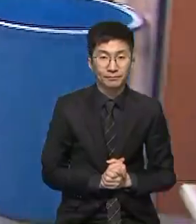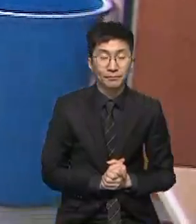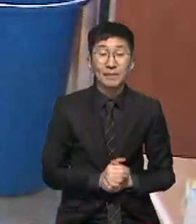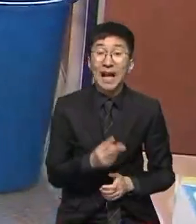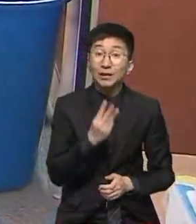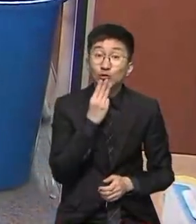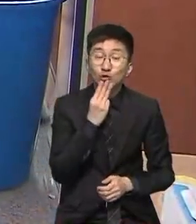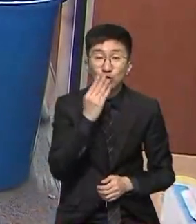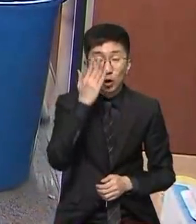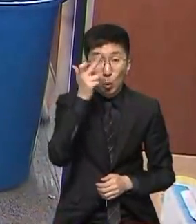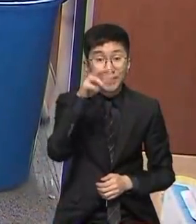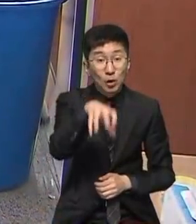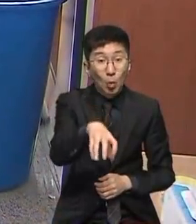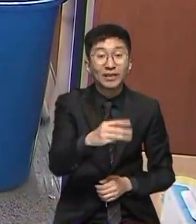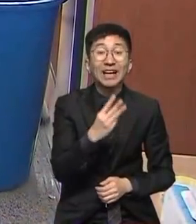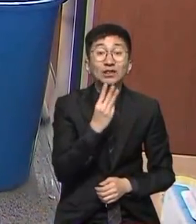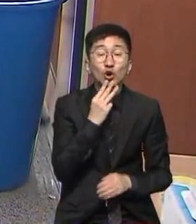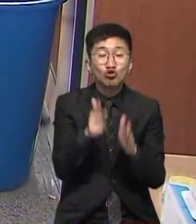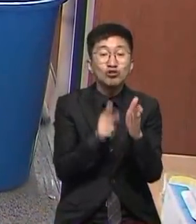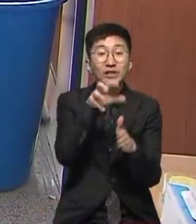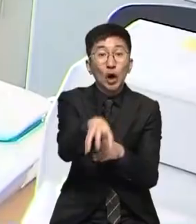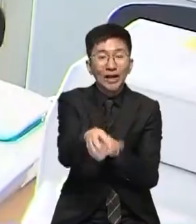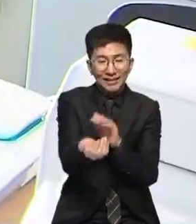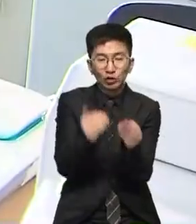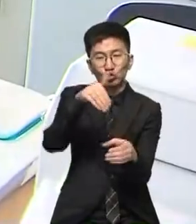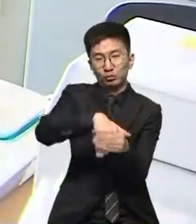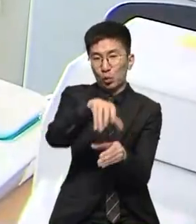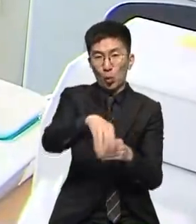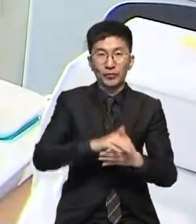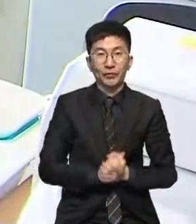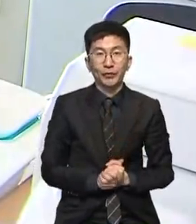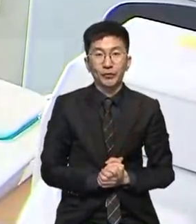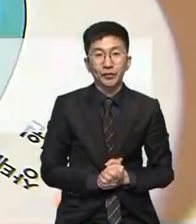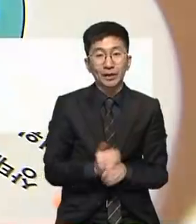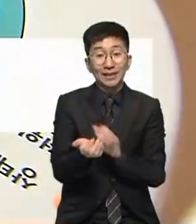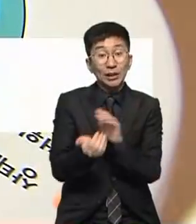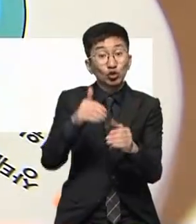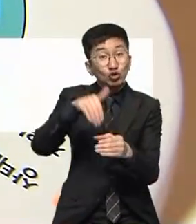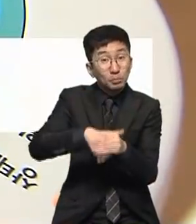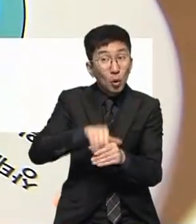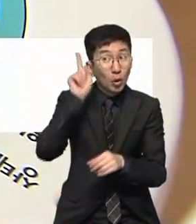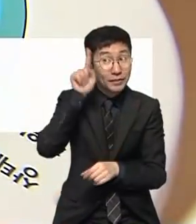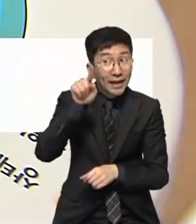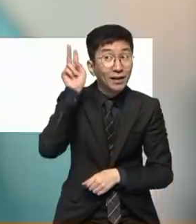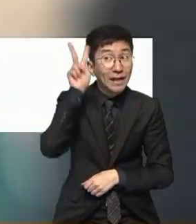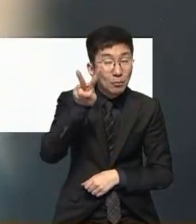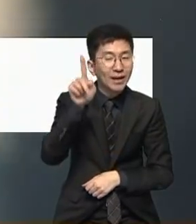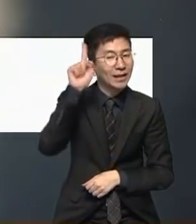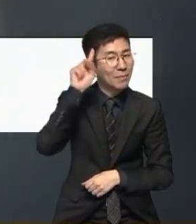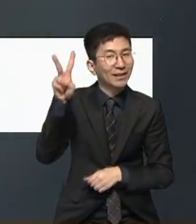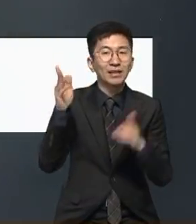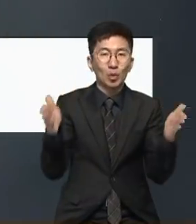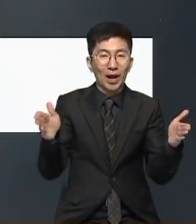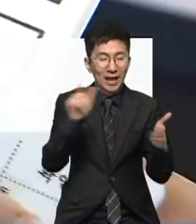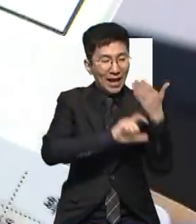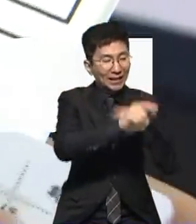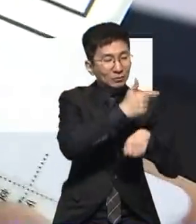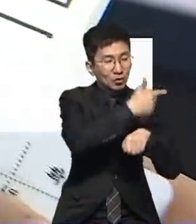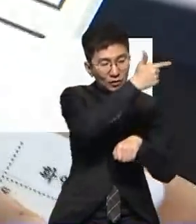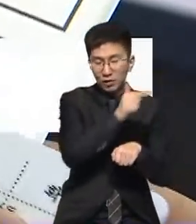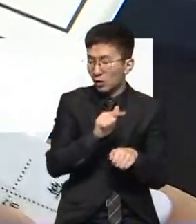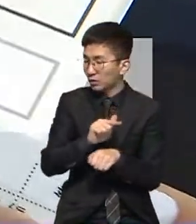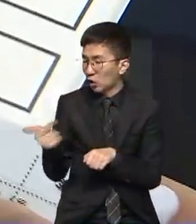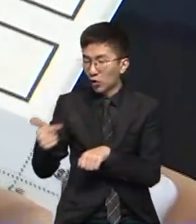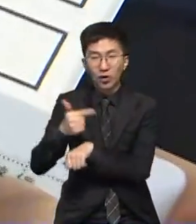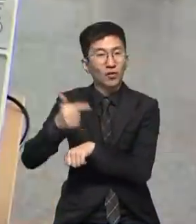서울 용산구 서울역에 마련된 사전 투표소입니다. 사전 투표는 내일과 모레 이틀 동안 아침 6시부터 저녁